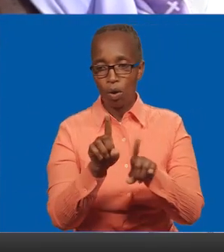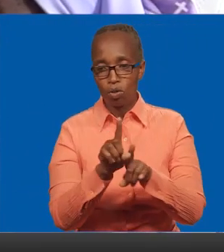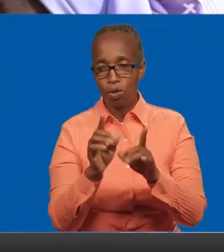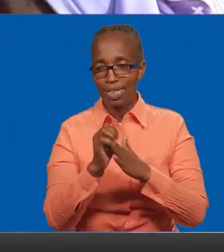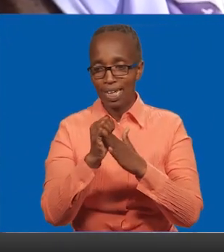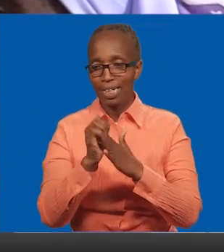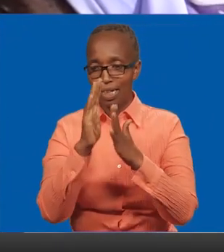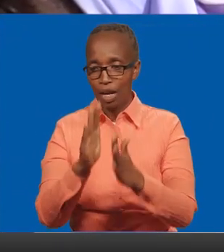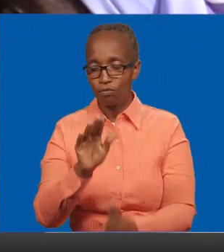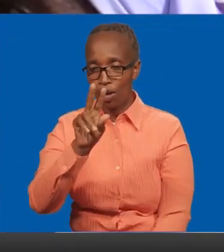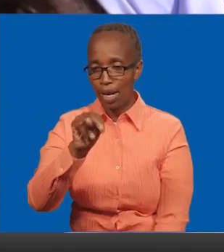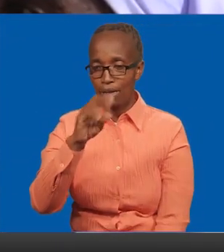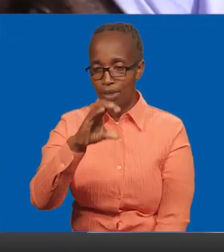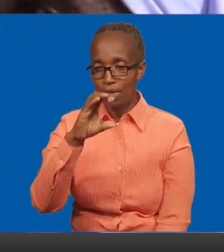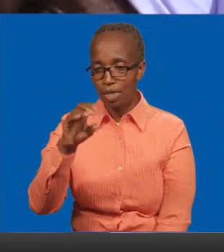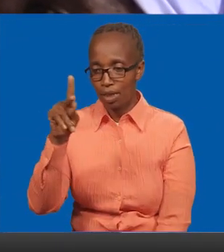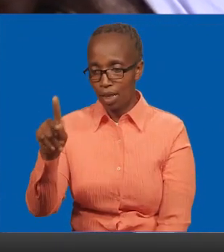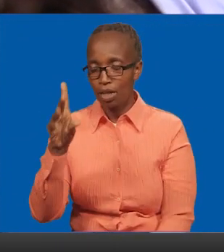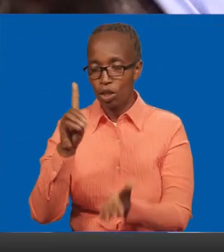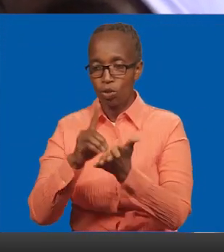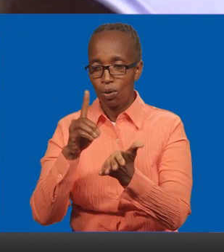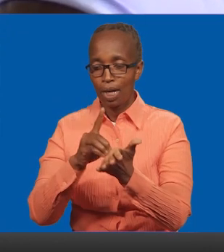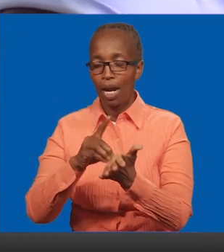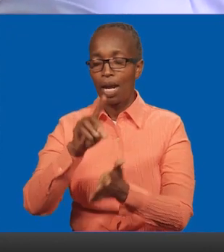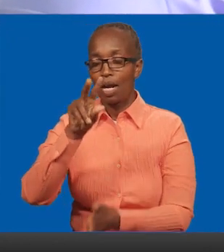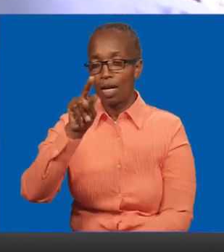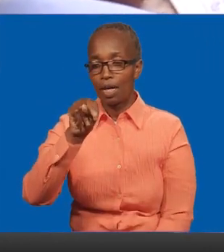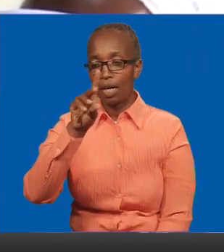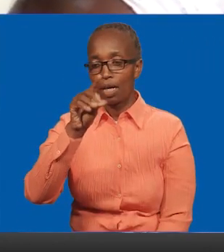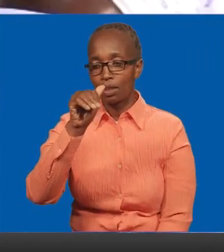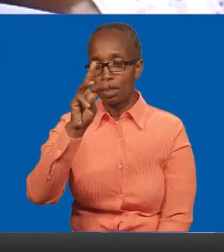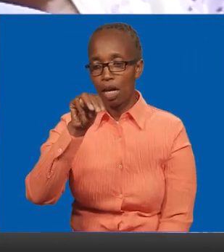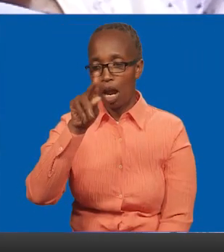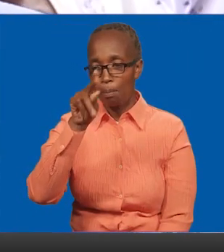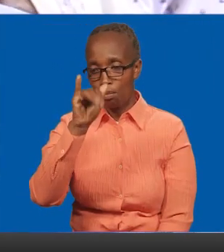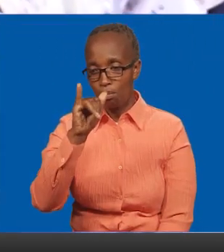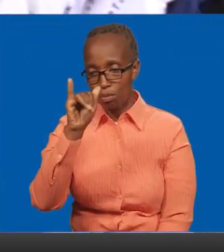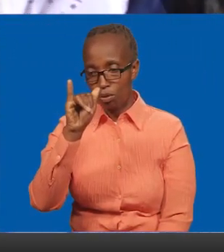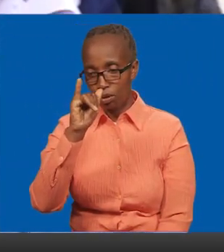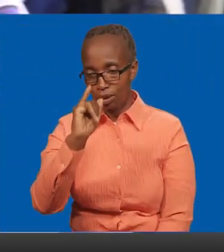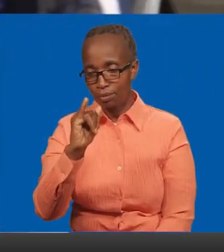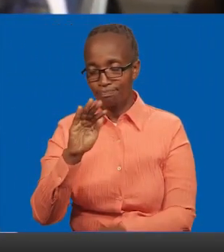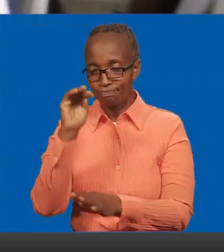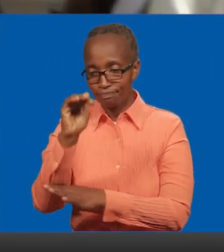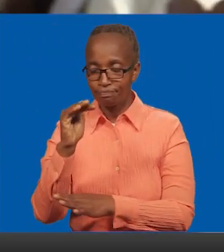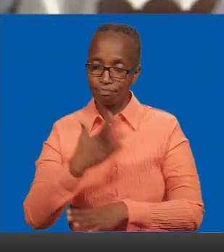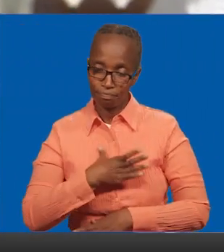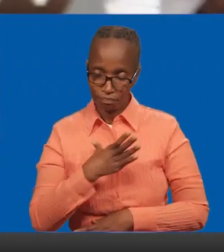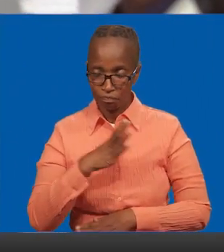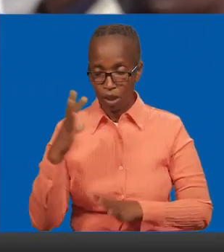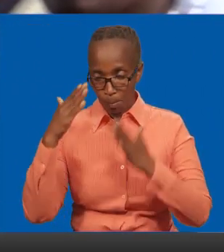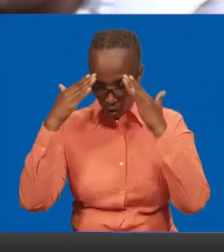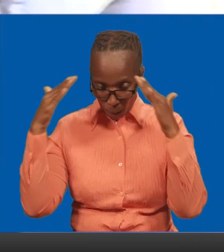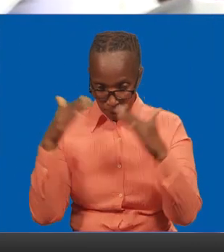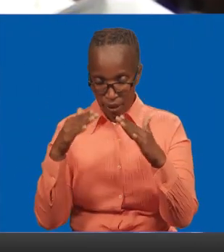wa baraza la kitaifa la makanisa nchini NCCK Dakta Ndambuki, aliwataka wakristo wachungaji